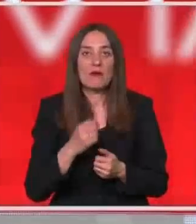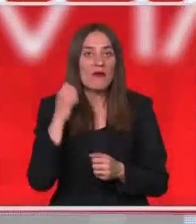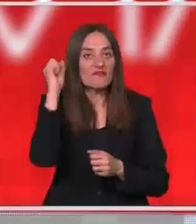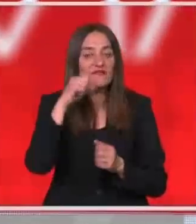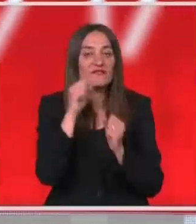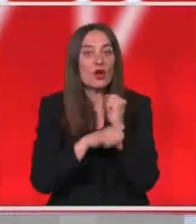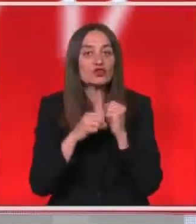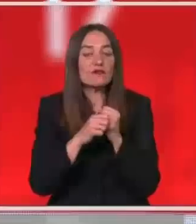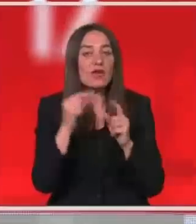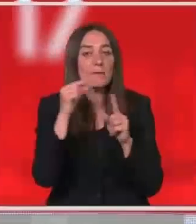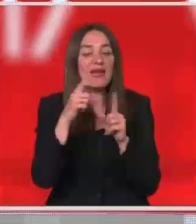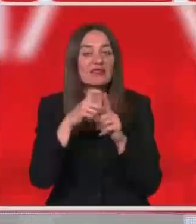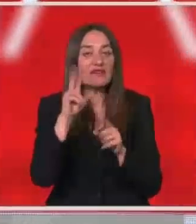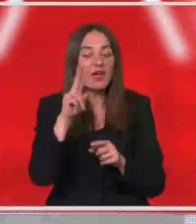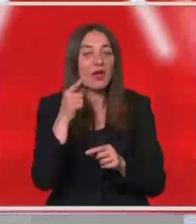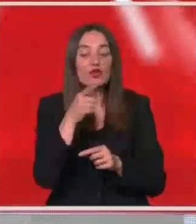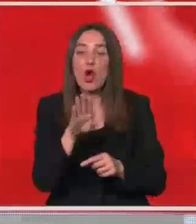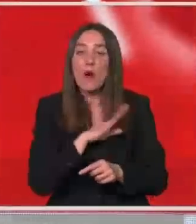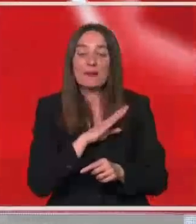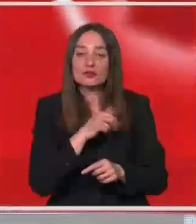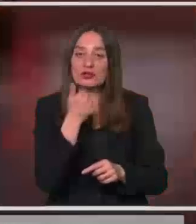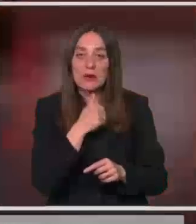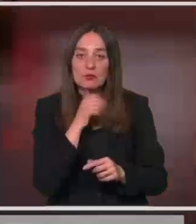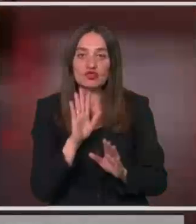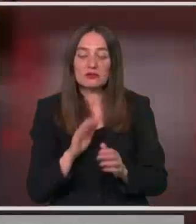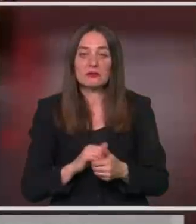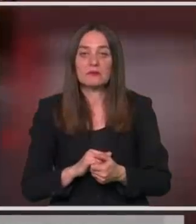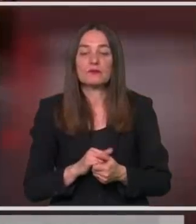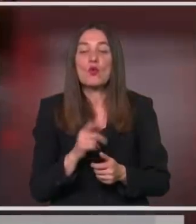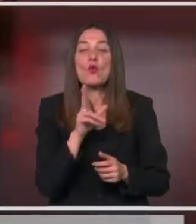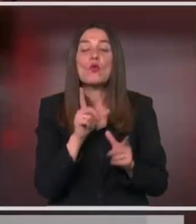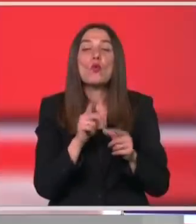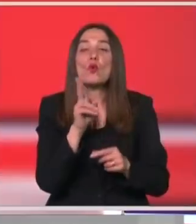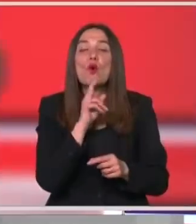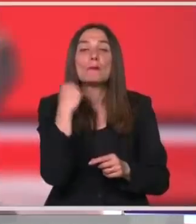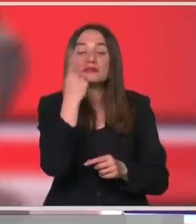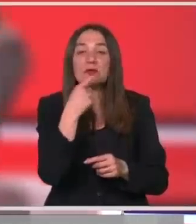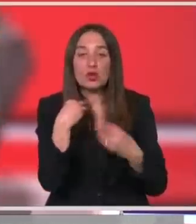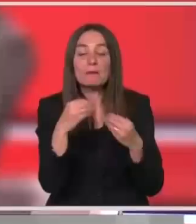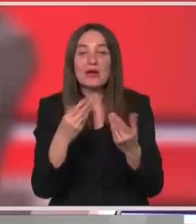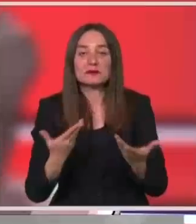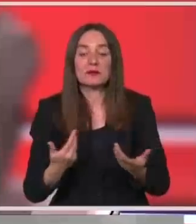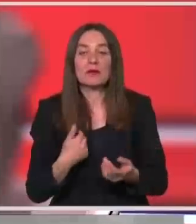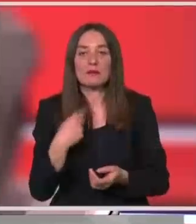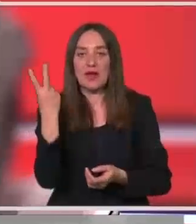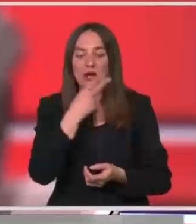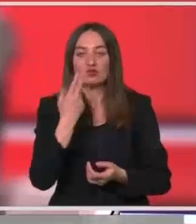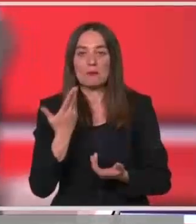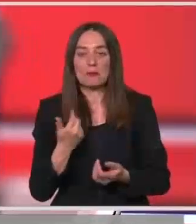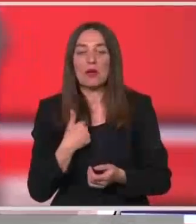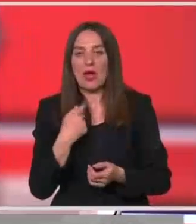PDV-a. Imate dva razloga. I to je vrlo opasno za budžet. U kom smislu? Ajde, objasnite vas, razume.